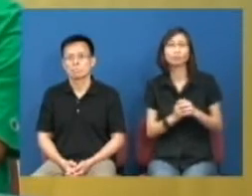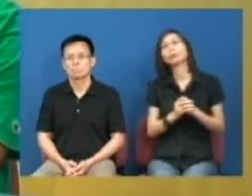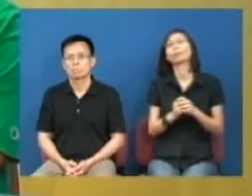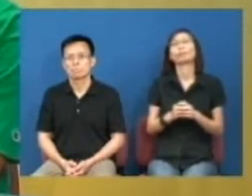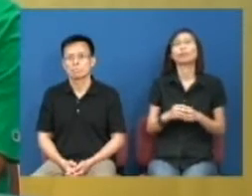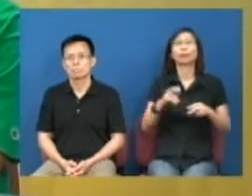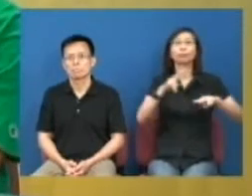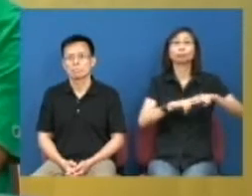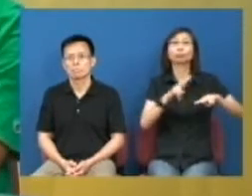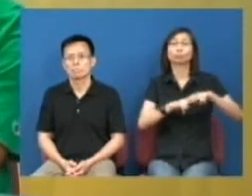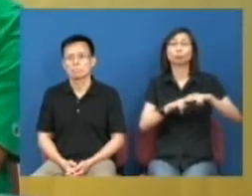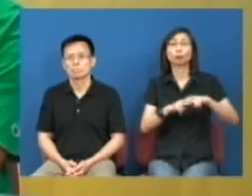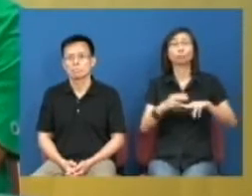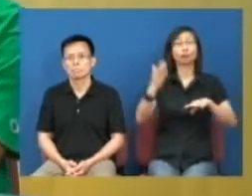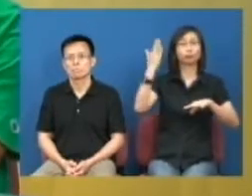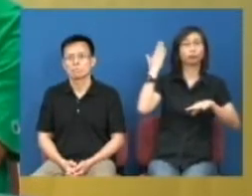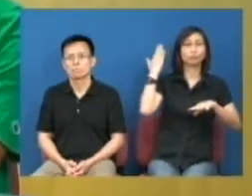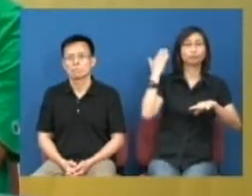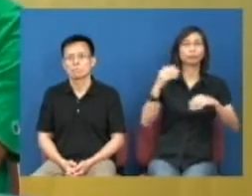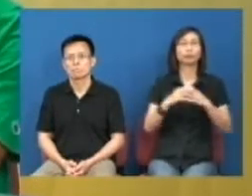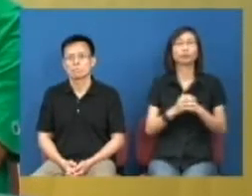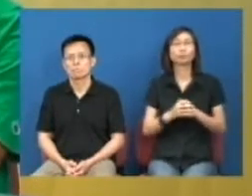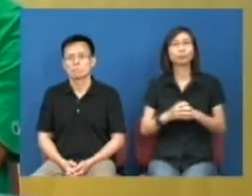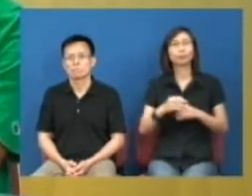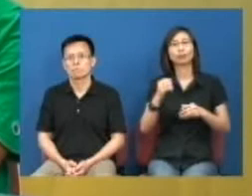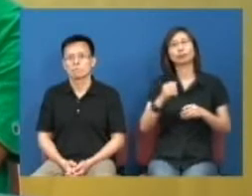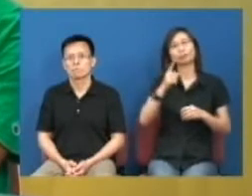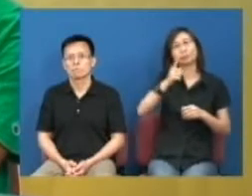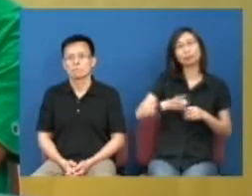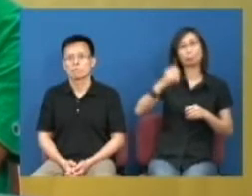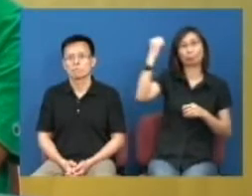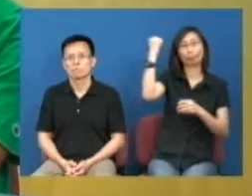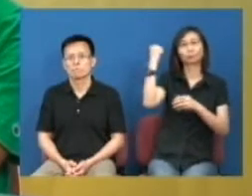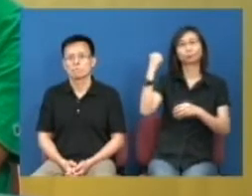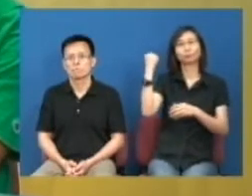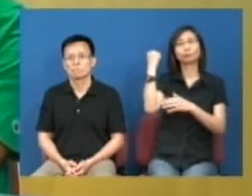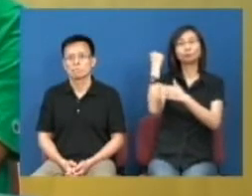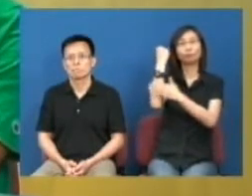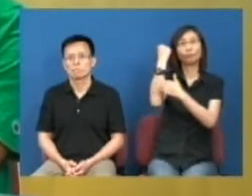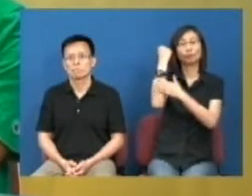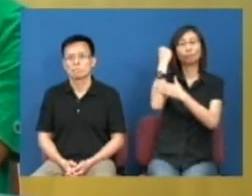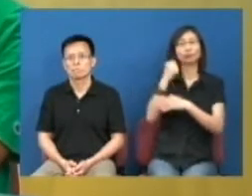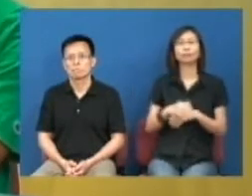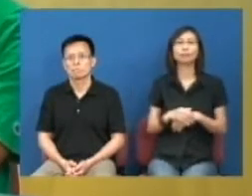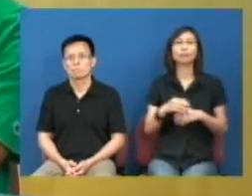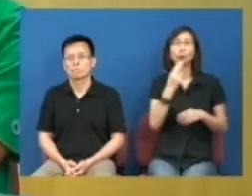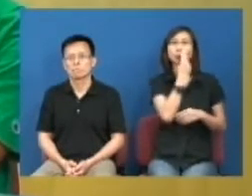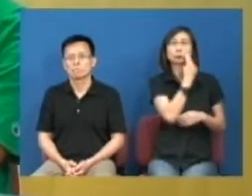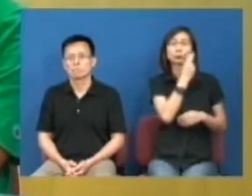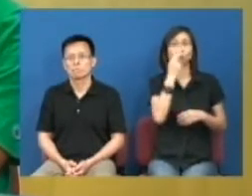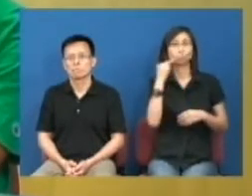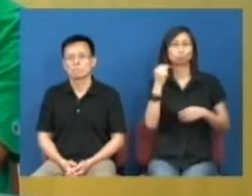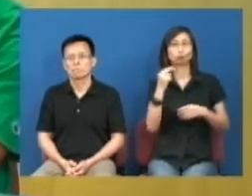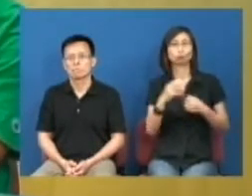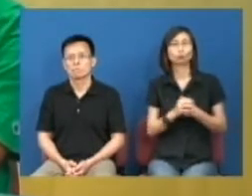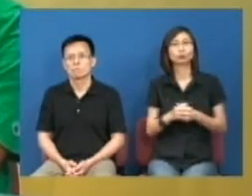其實可以畫上等號。第二就係話辛亥革命嘅即係革命分子，無論係孫中山同呢個六四嘅參與者可以畫